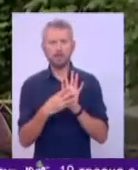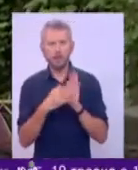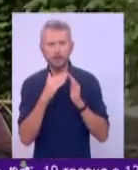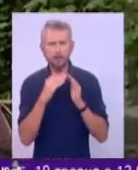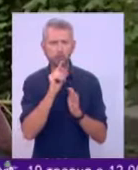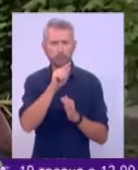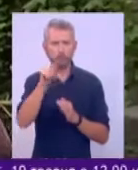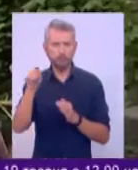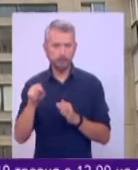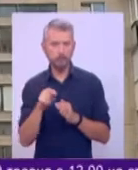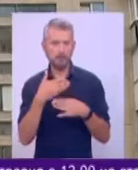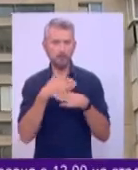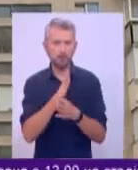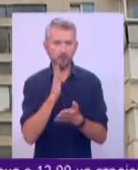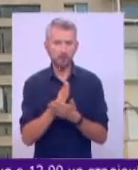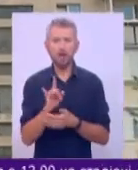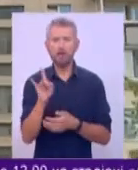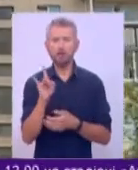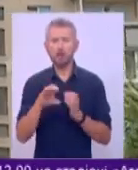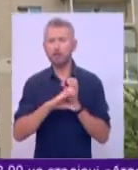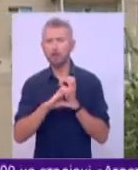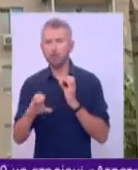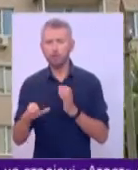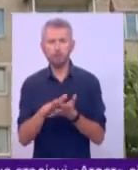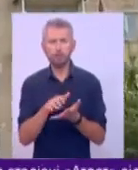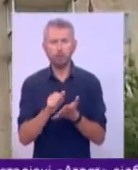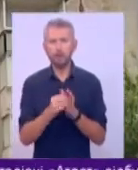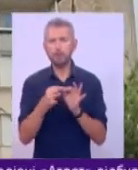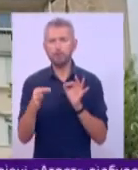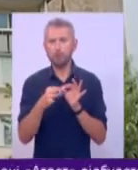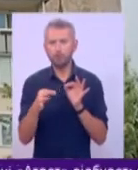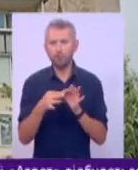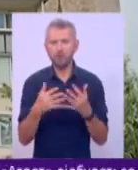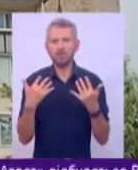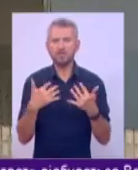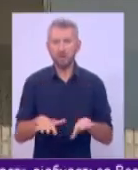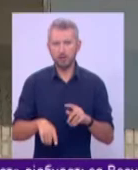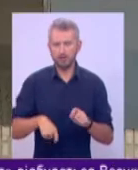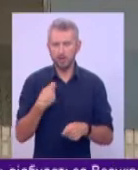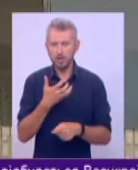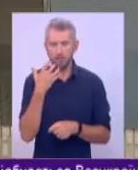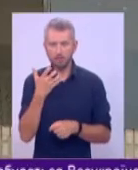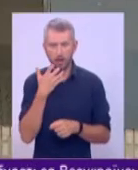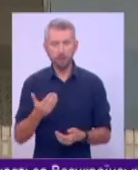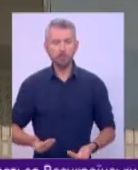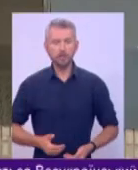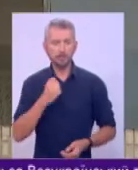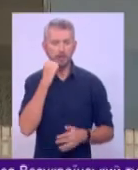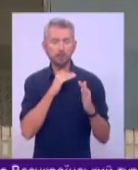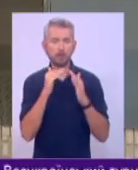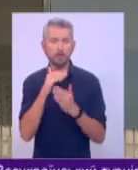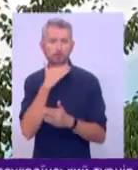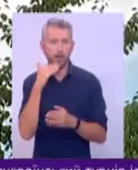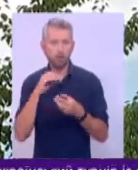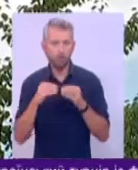номера. Іржаві труби, зруйнована проводка, втрата тепла через низьку енергоефективність. У жителів старих будинків чимало